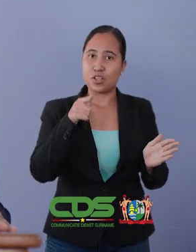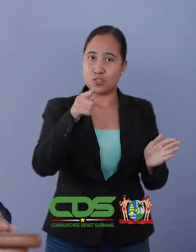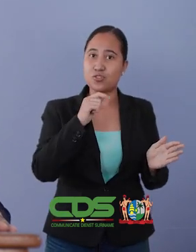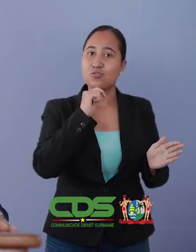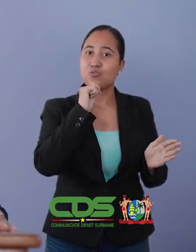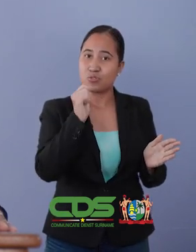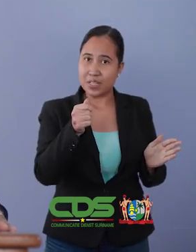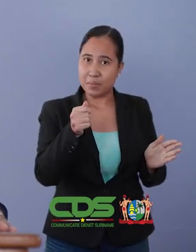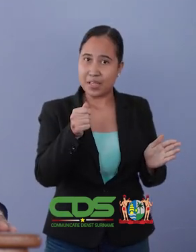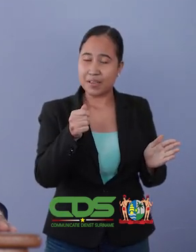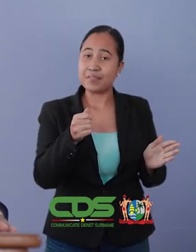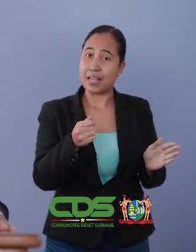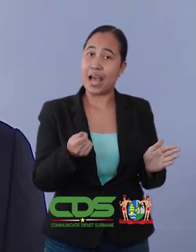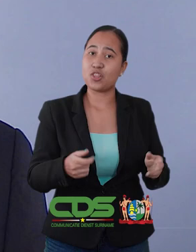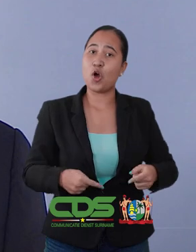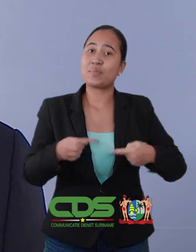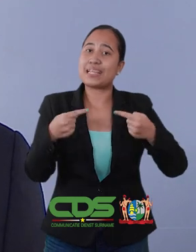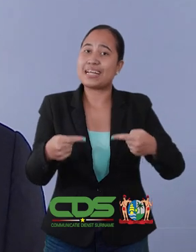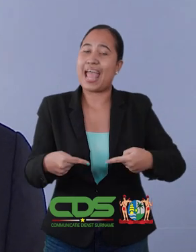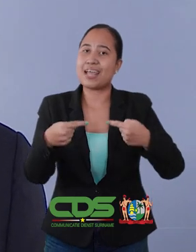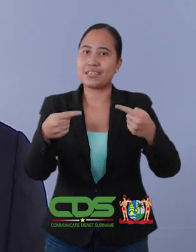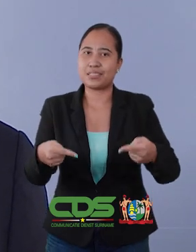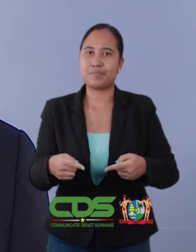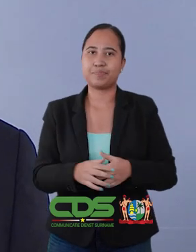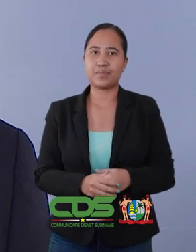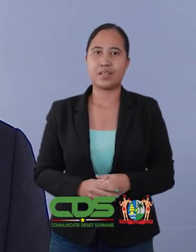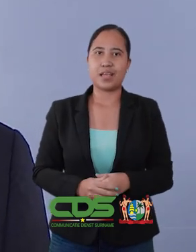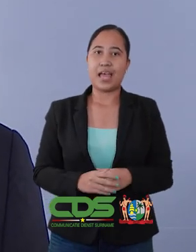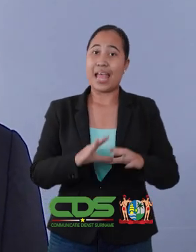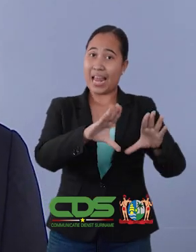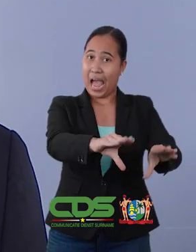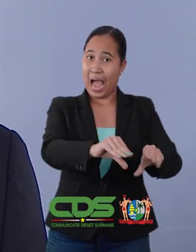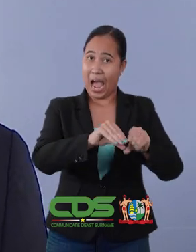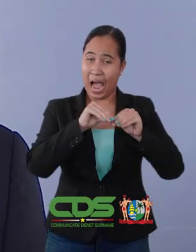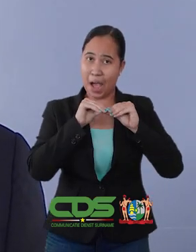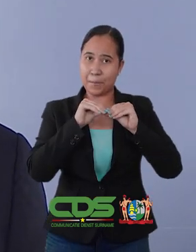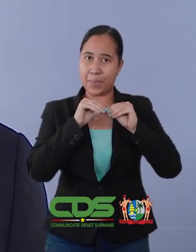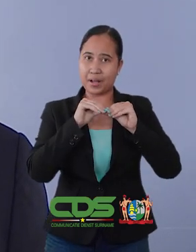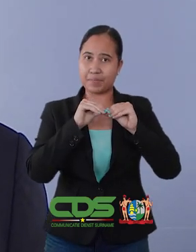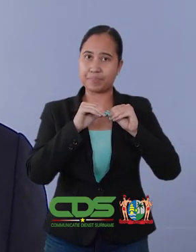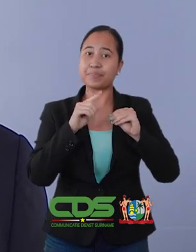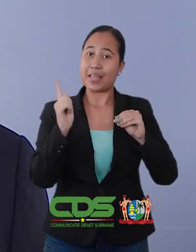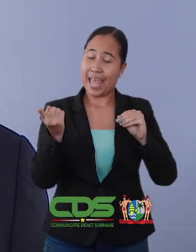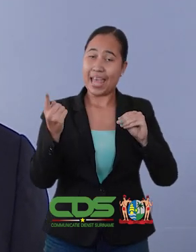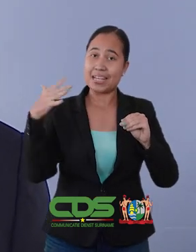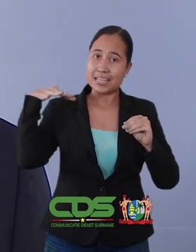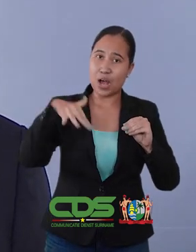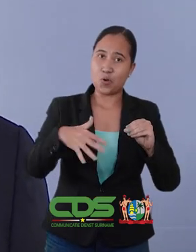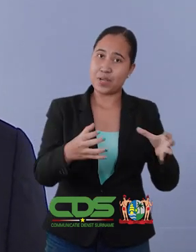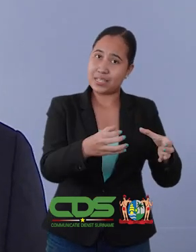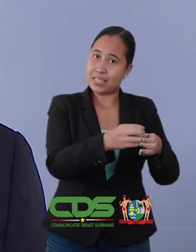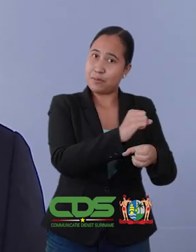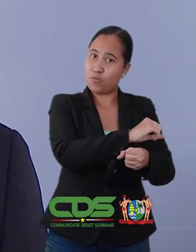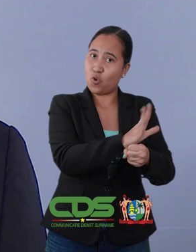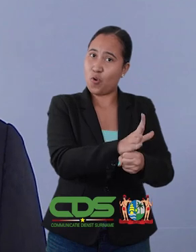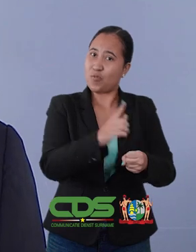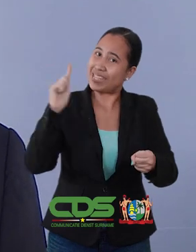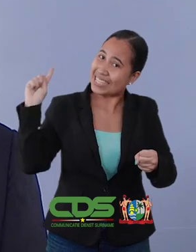gekregen om af te reizen. Ten aanzien van de handhaving. Er is een COVID Quick Response Team